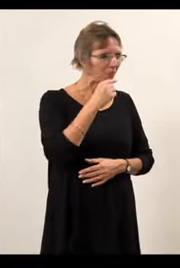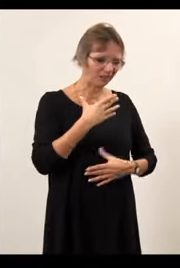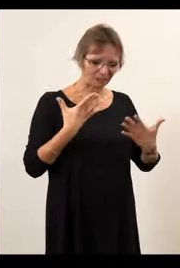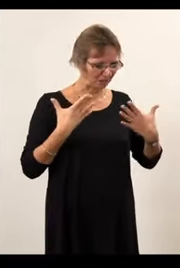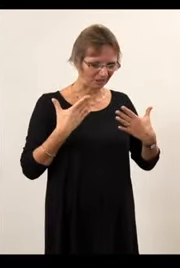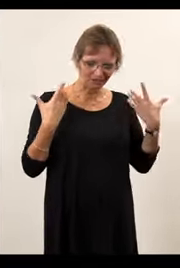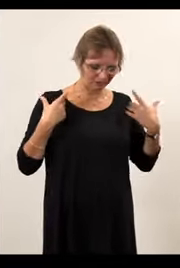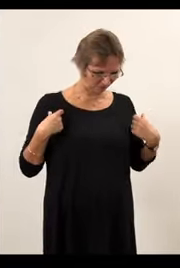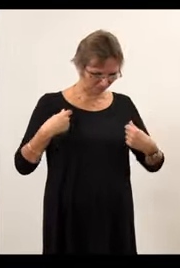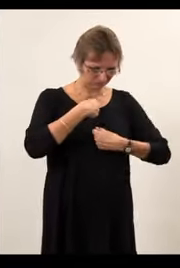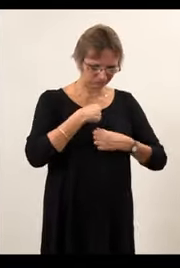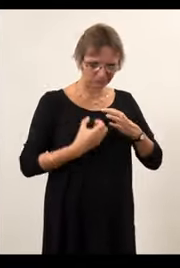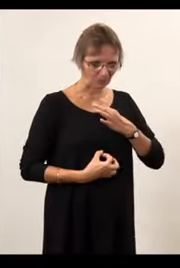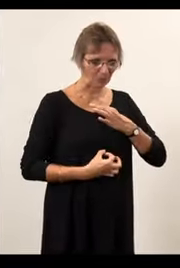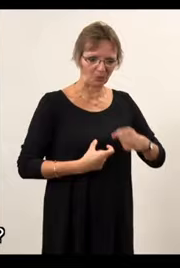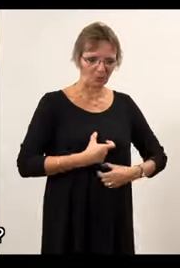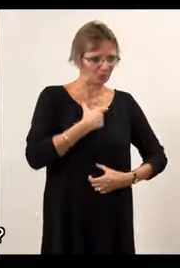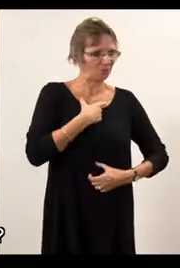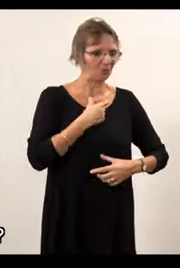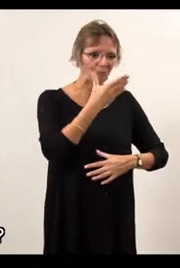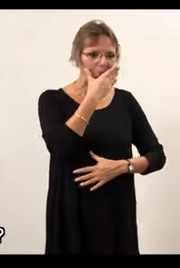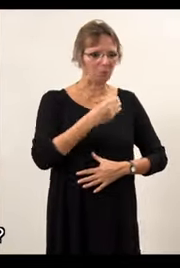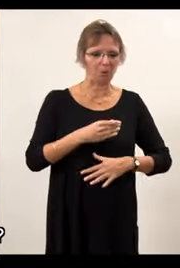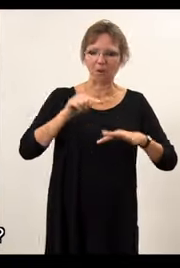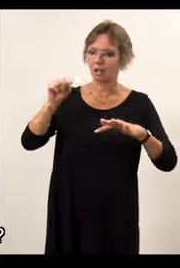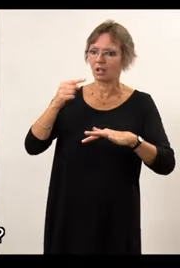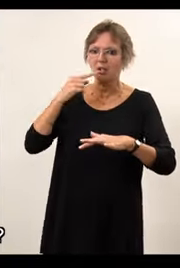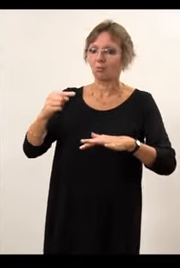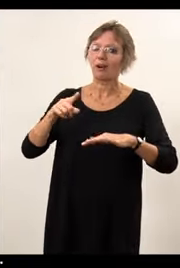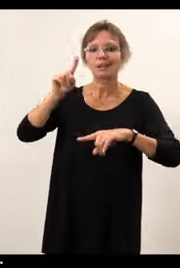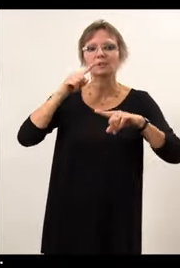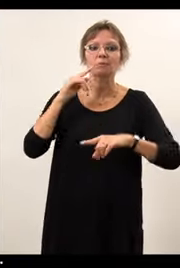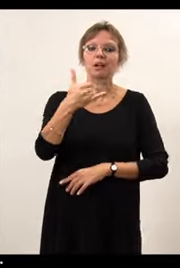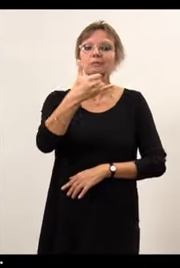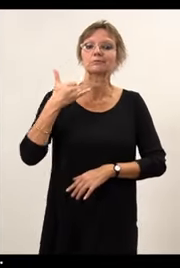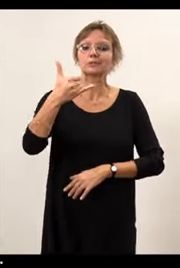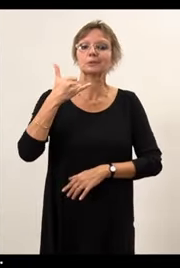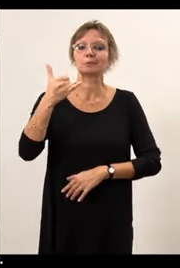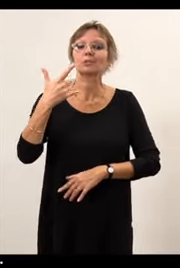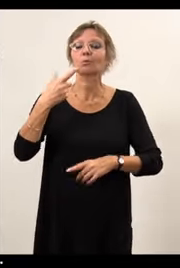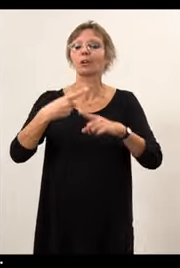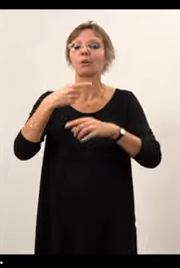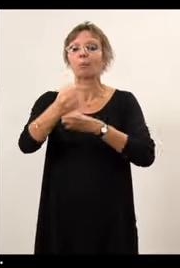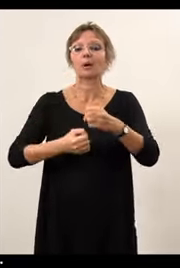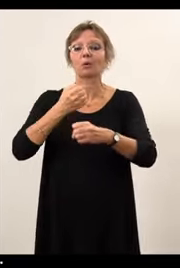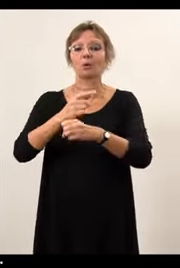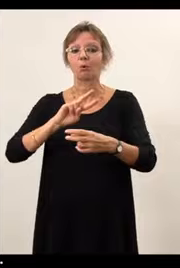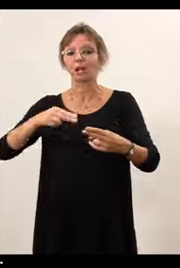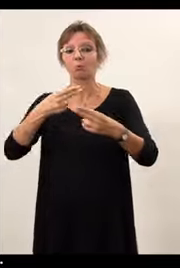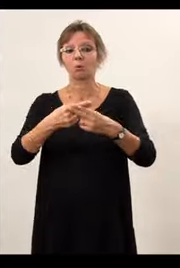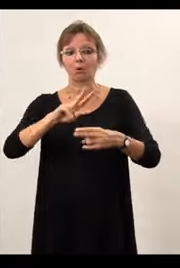son costume. Mais comment tu peux voir ce type? Ça va, je le vois pas. Je lui réponds au téléphone 3 fois par an. C'est mon